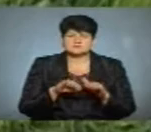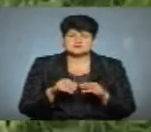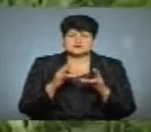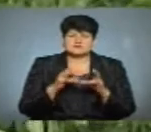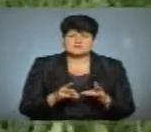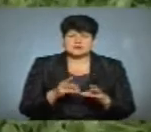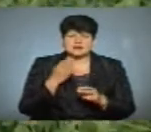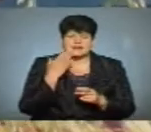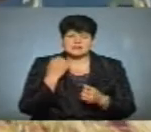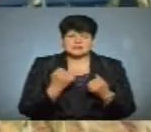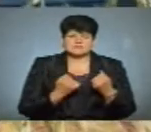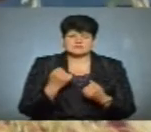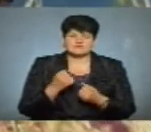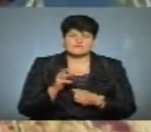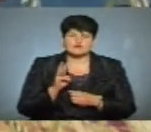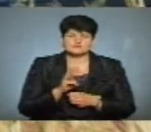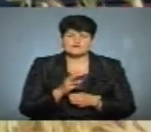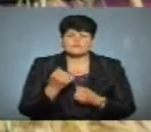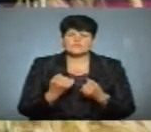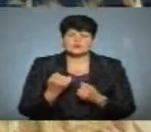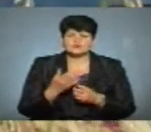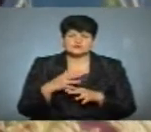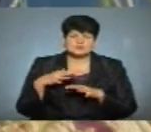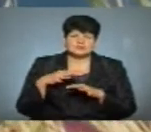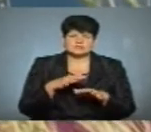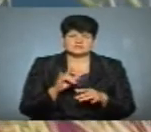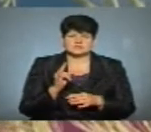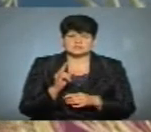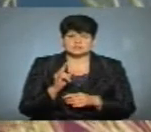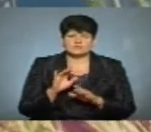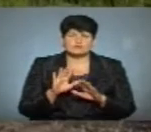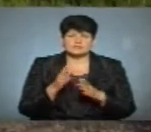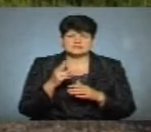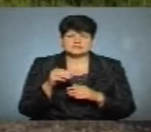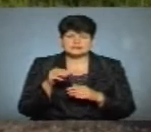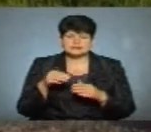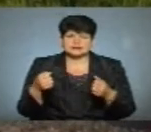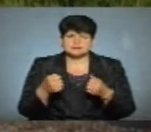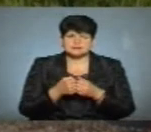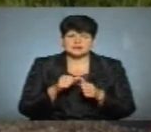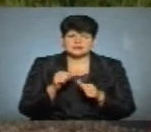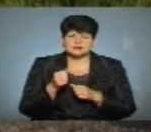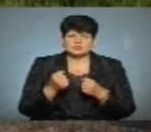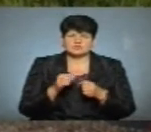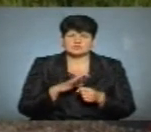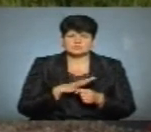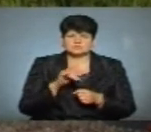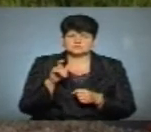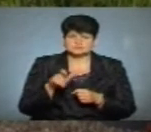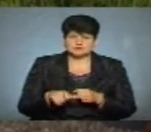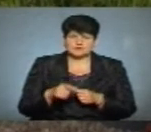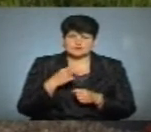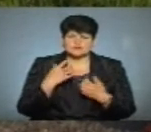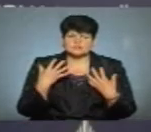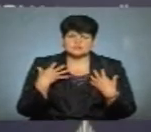та легковий автомобіль Volkswagen, водій якого наїхав на дитину. На момент ДТП в іномарці, окрім водія, був пасажир. За словами